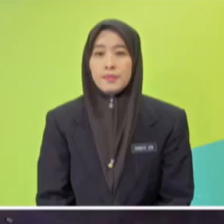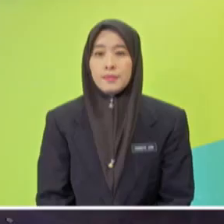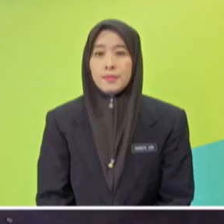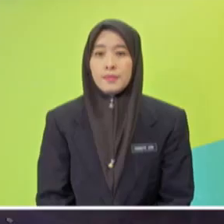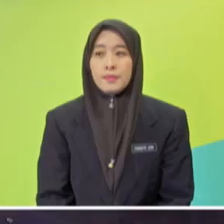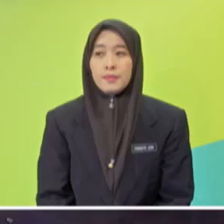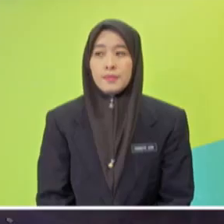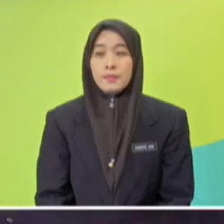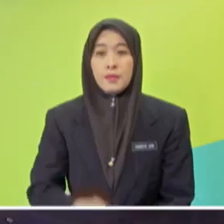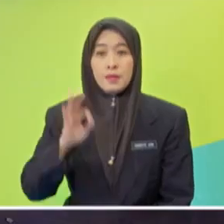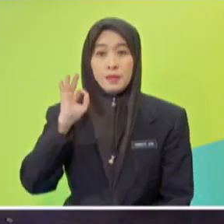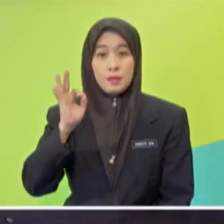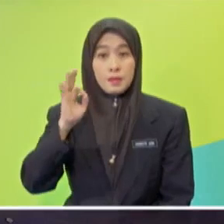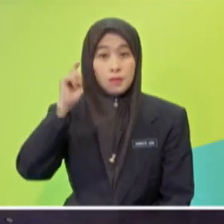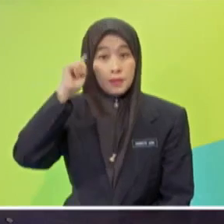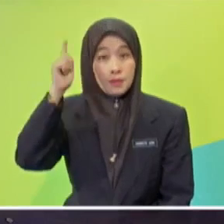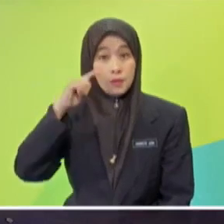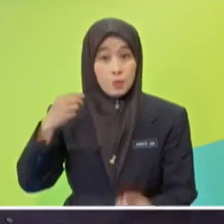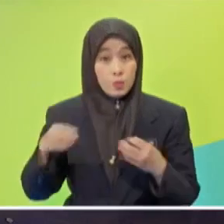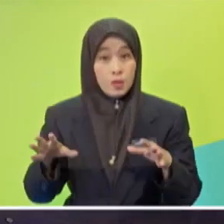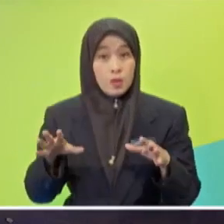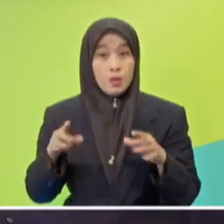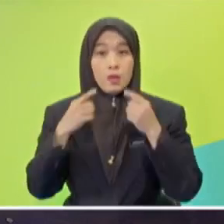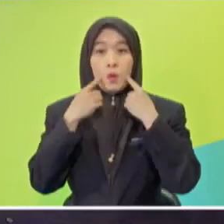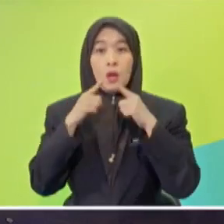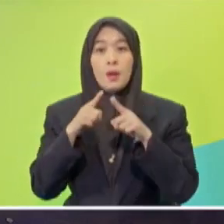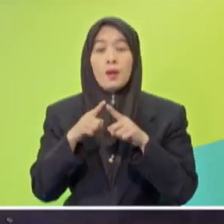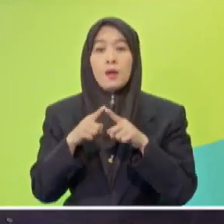Oke Zakri dahsyat dengan jawaban